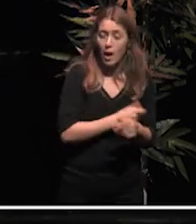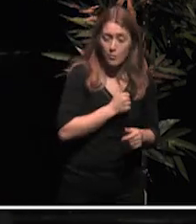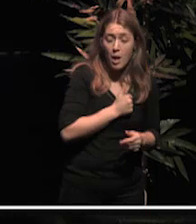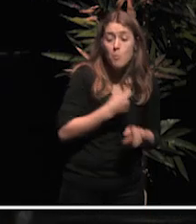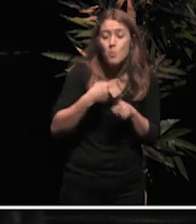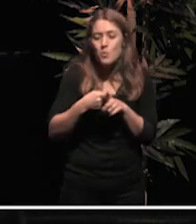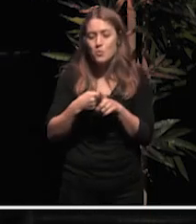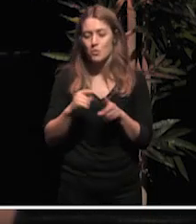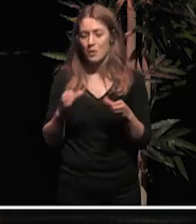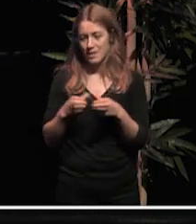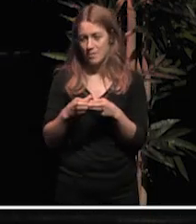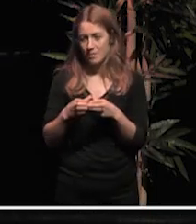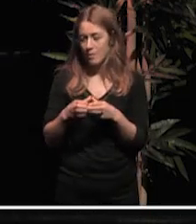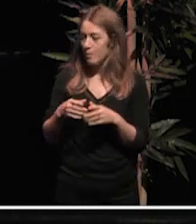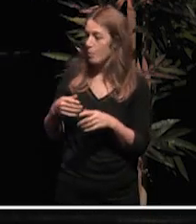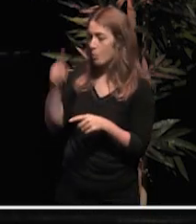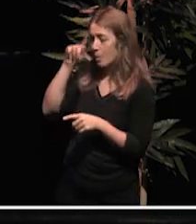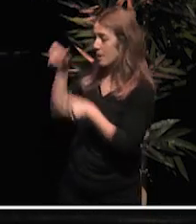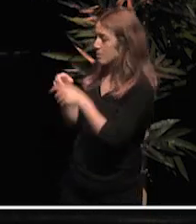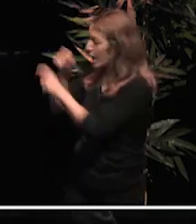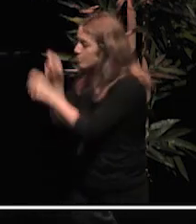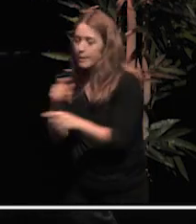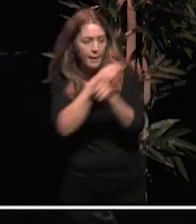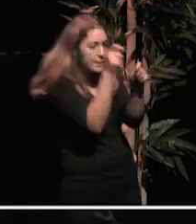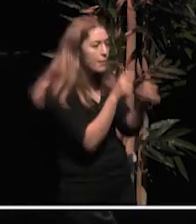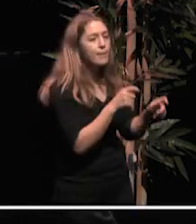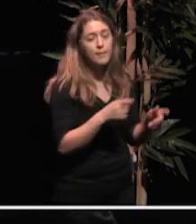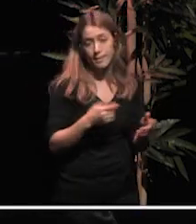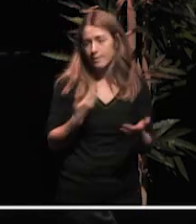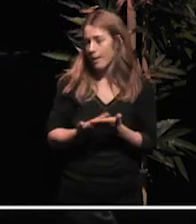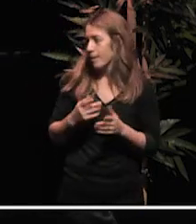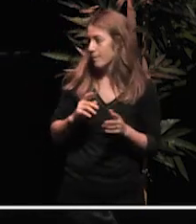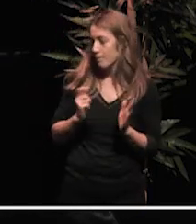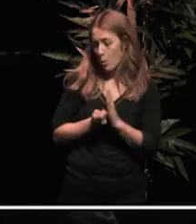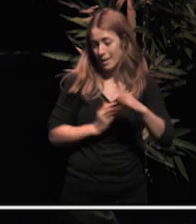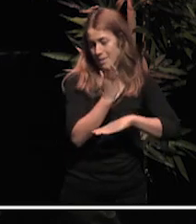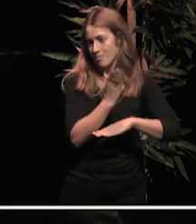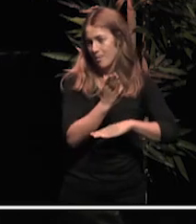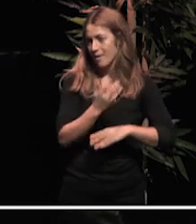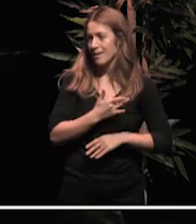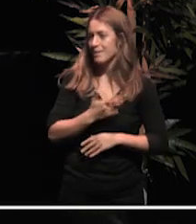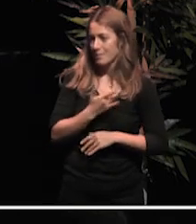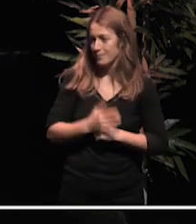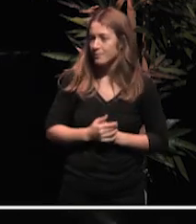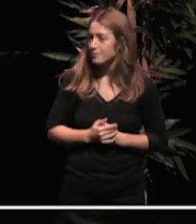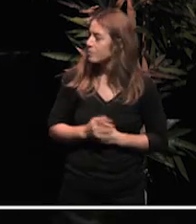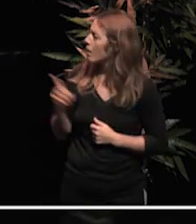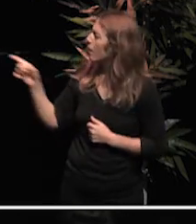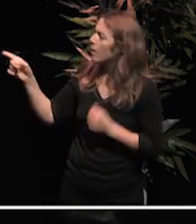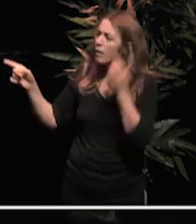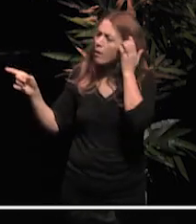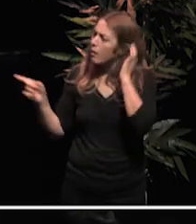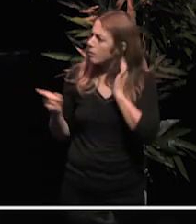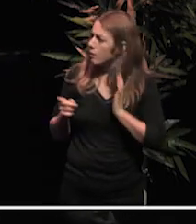manière, par le respect des autres quand on agit bien. C'est ça le dépassement. Vous en apprenez tous les jours,